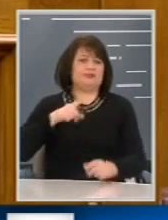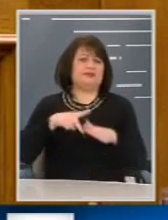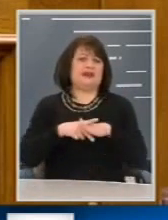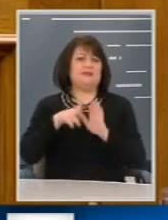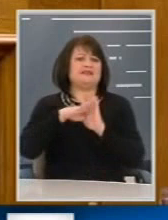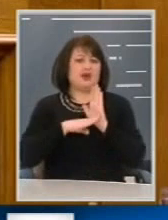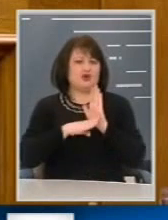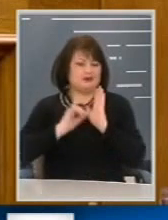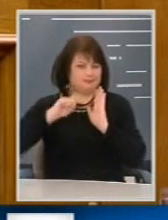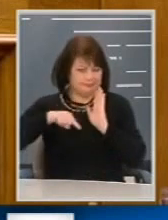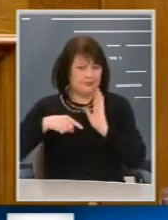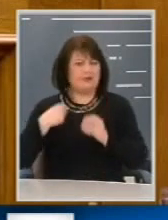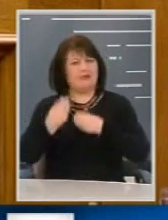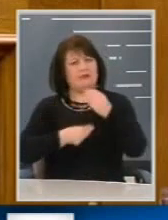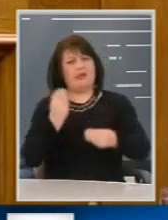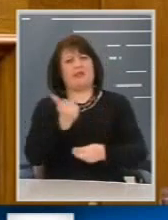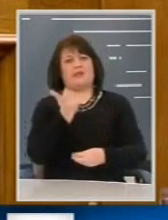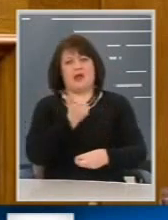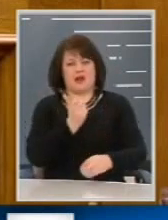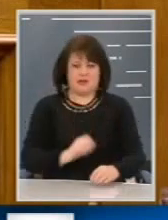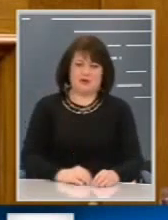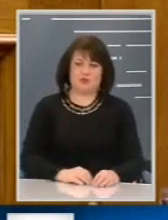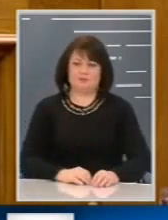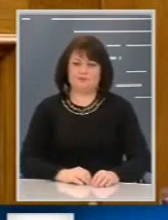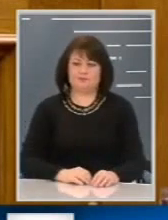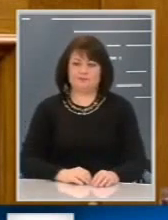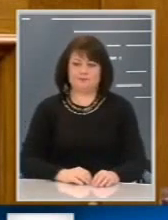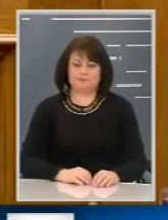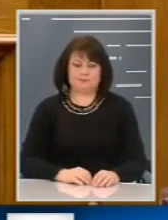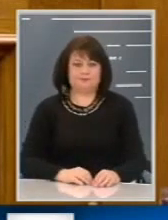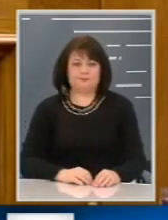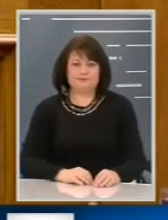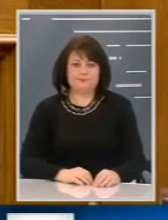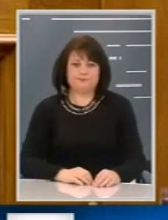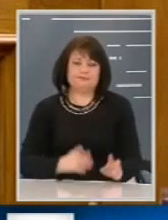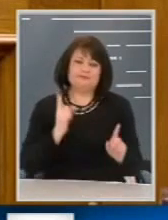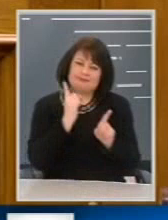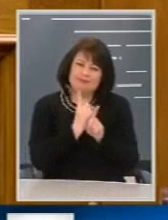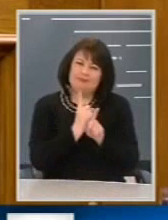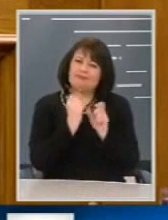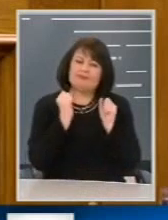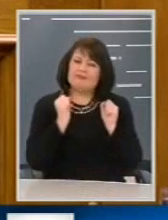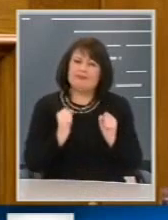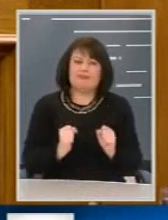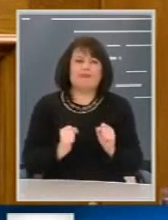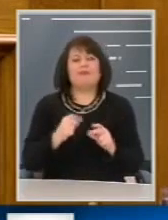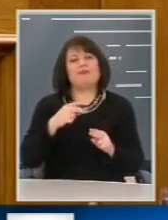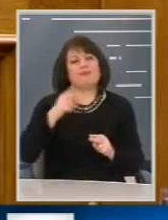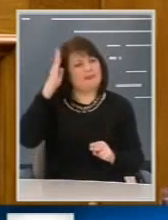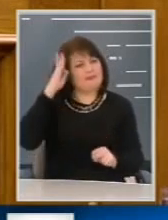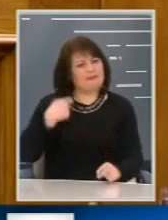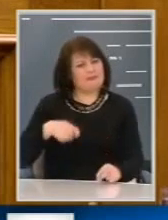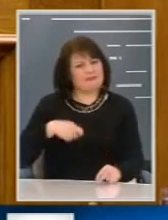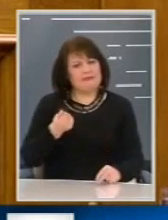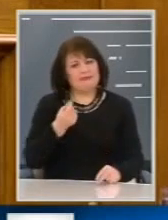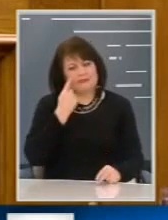τραπεζικών κανόνων. Καθώς το χρηματοπιστωτικό κεφάλαιο αποκτά όλο ένα και μεγαλύτερο ειδικό βάρος στο σύγχρονο καπιταλισμό,